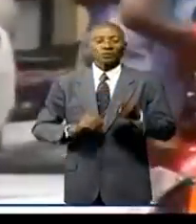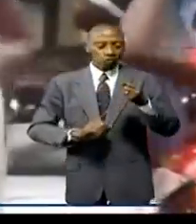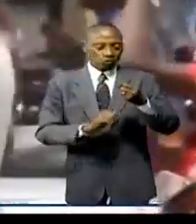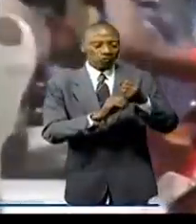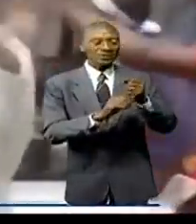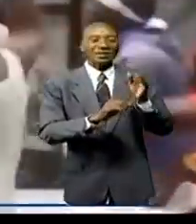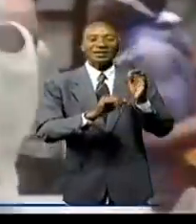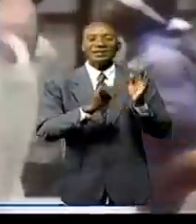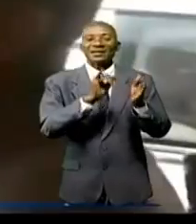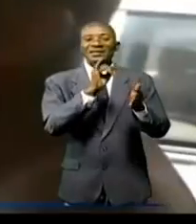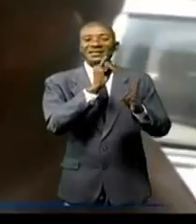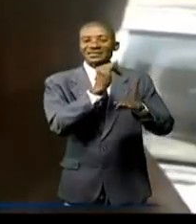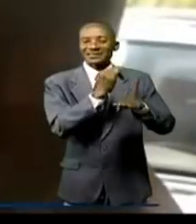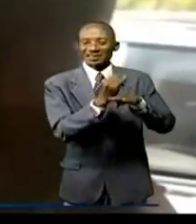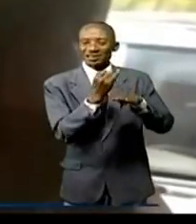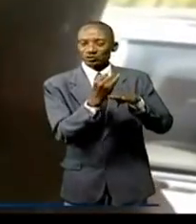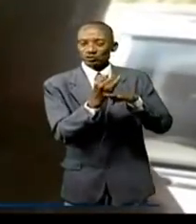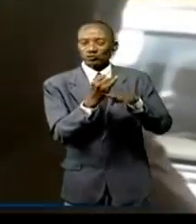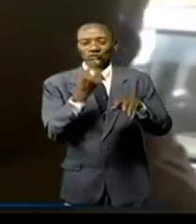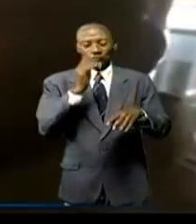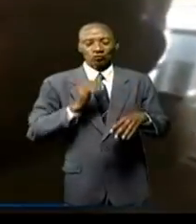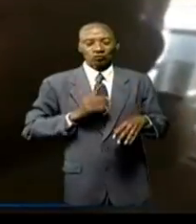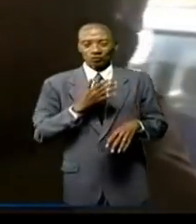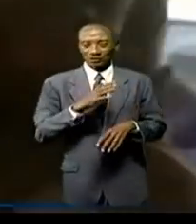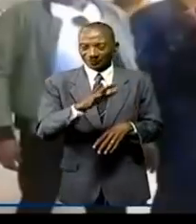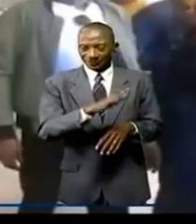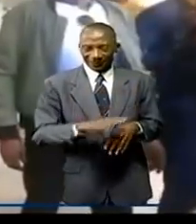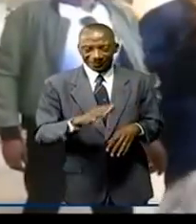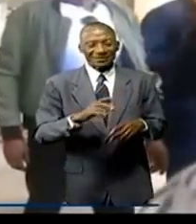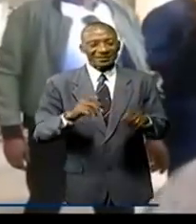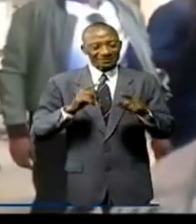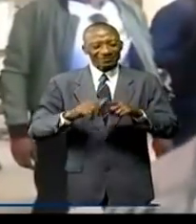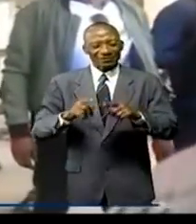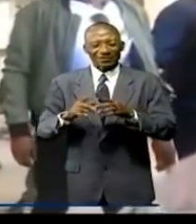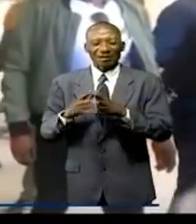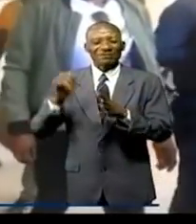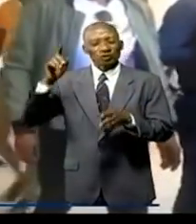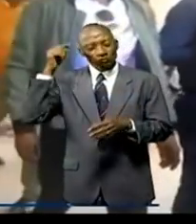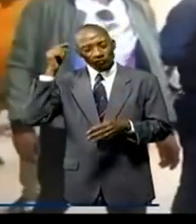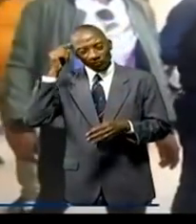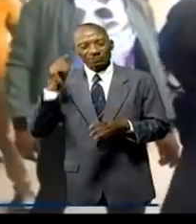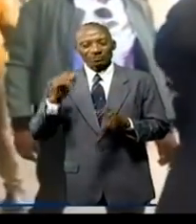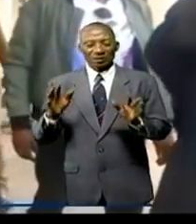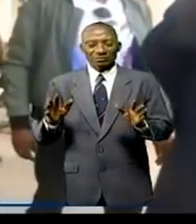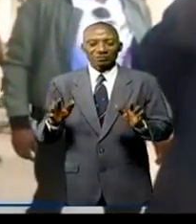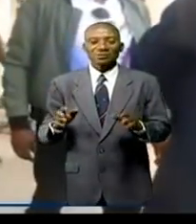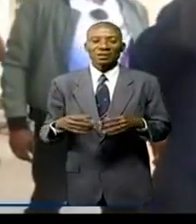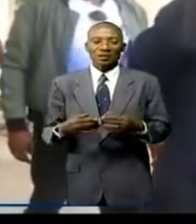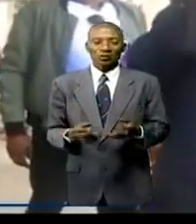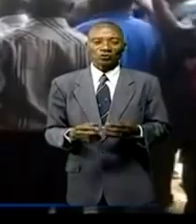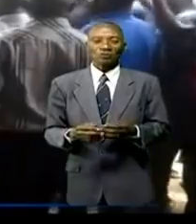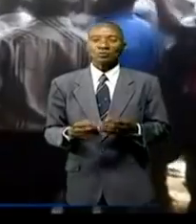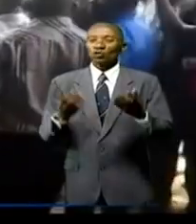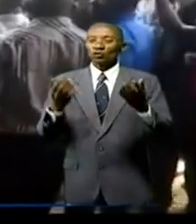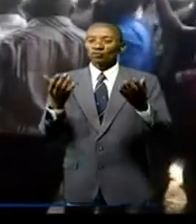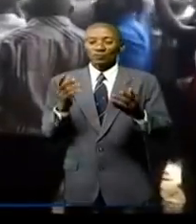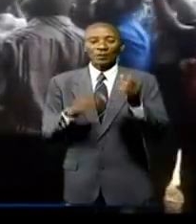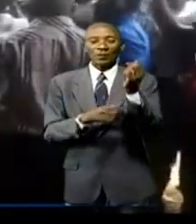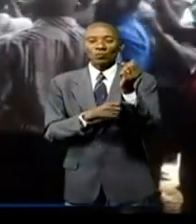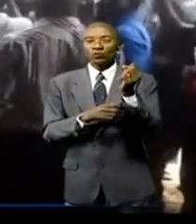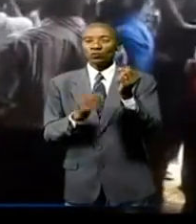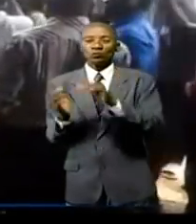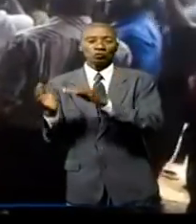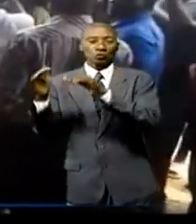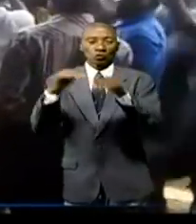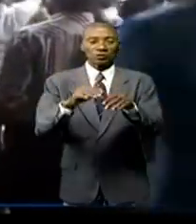particulièrement au gouvernement provincial. Ces marchands promettent d'affronter tout celui qui planifie des actions de déstabilisation des